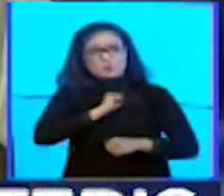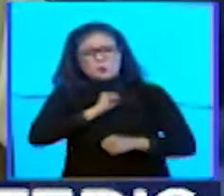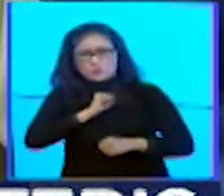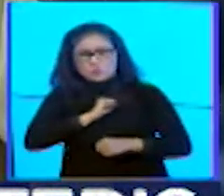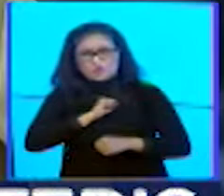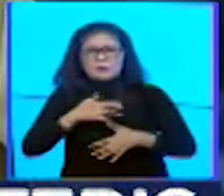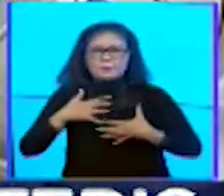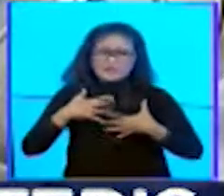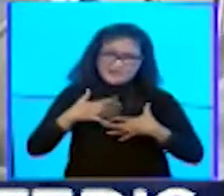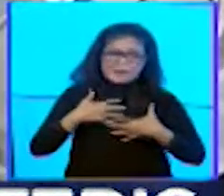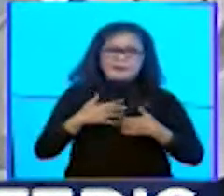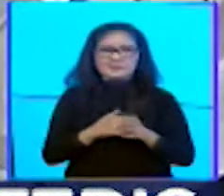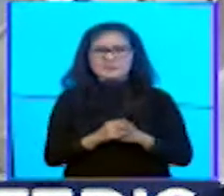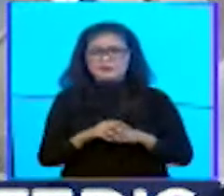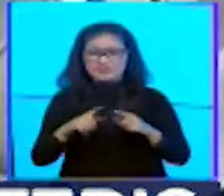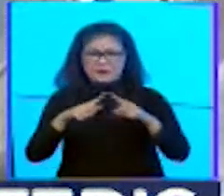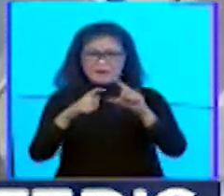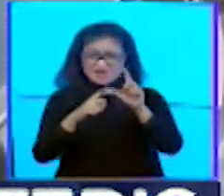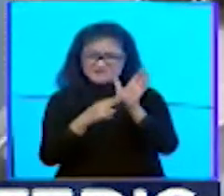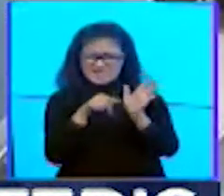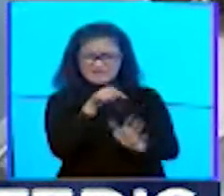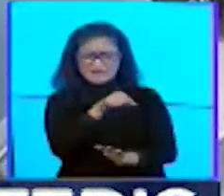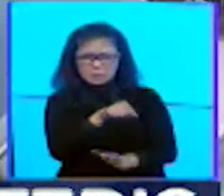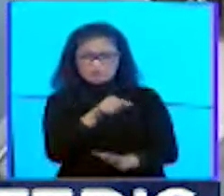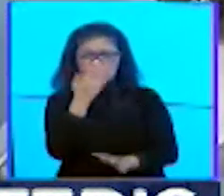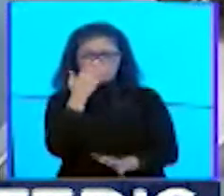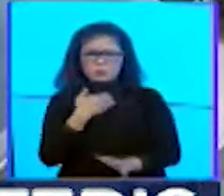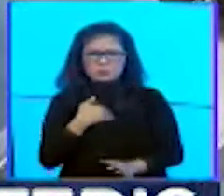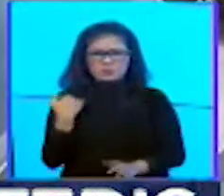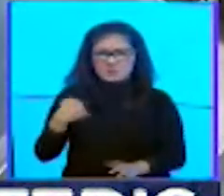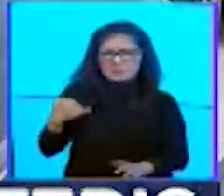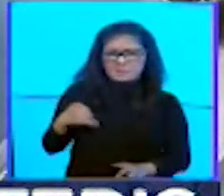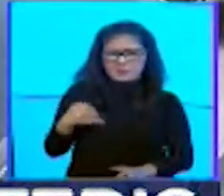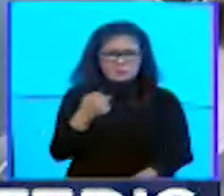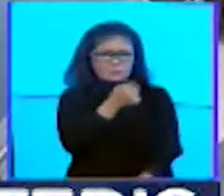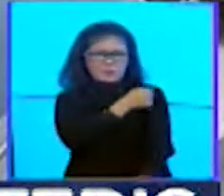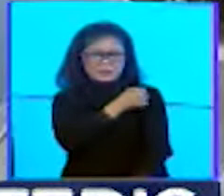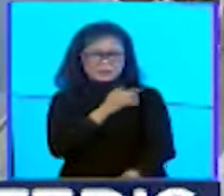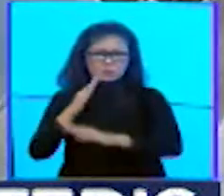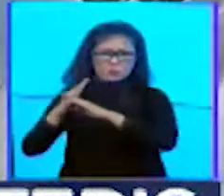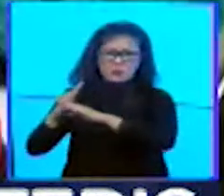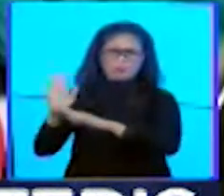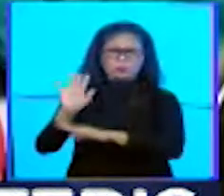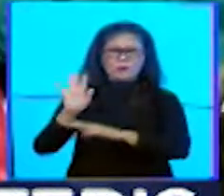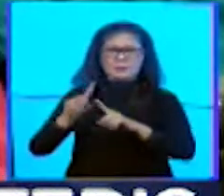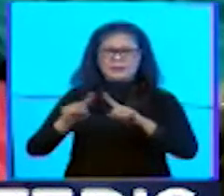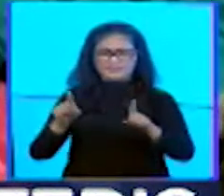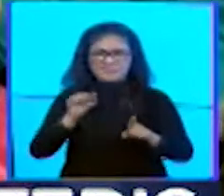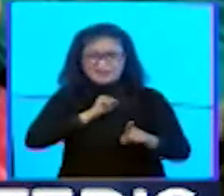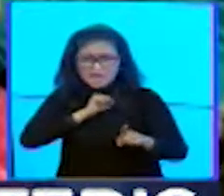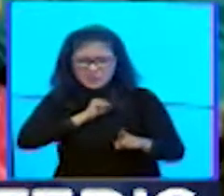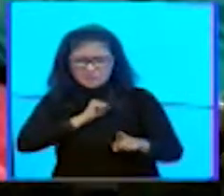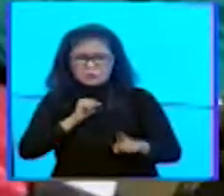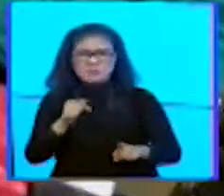para SNI Enggak divaksin bukan karena menolak program vaksinasi Namun karena takut untuk disuntik petugas terpaksa harus